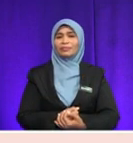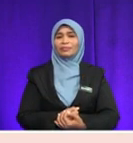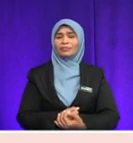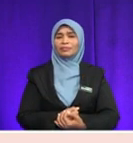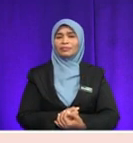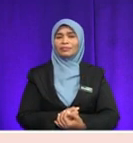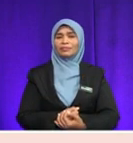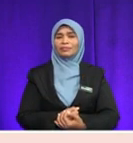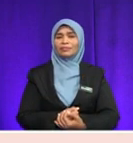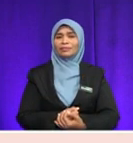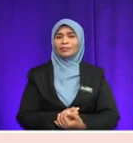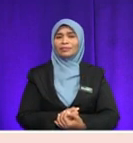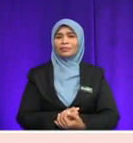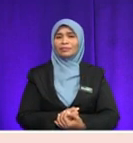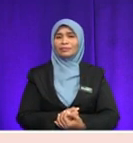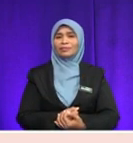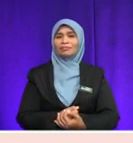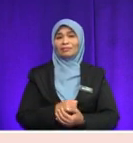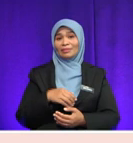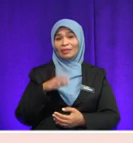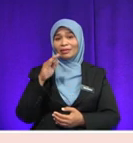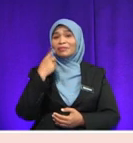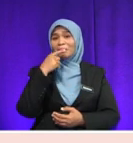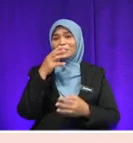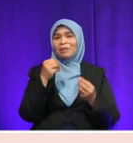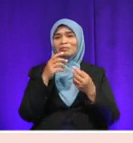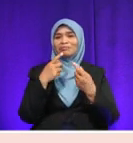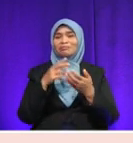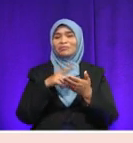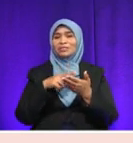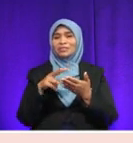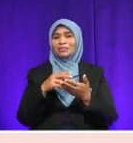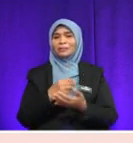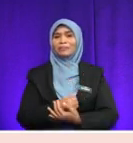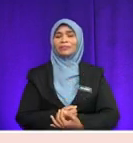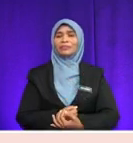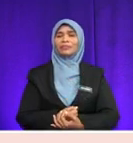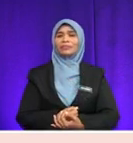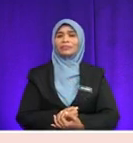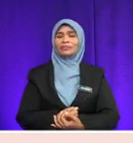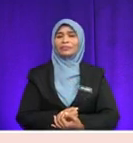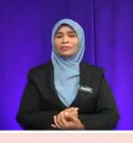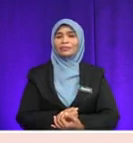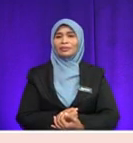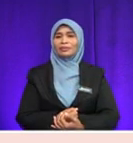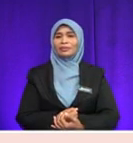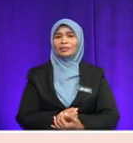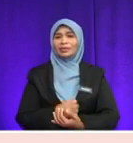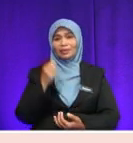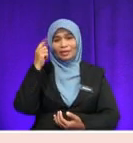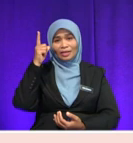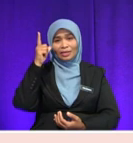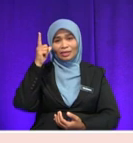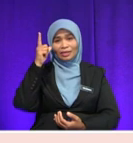Google bisnis apa enggak angkat tangan angkat tangan Nah coba nazran ke Akil nih Akil boleh baca kill oke